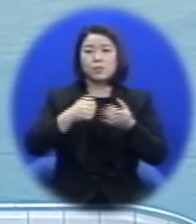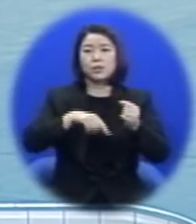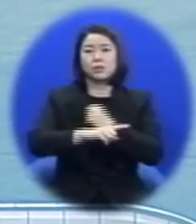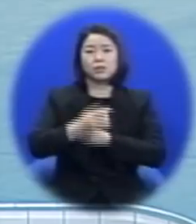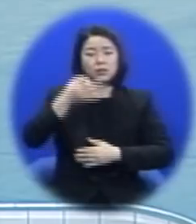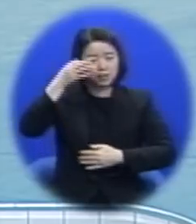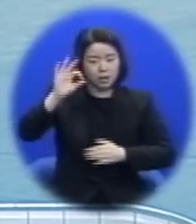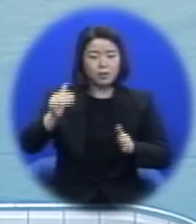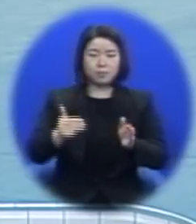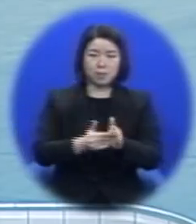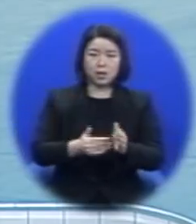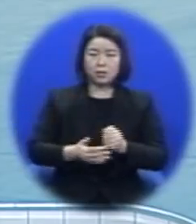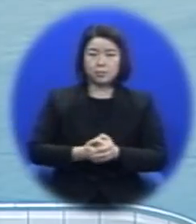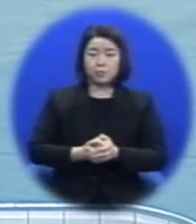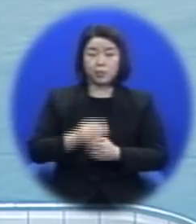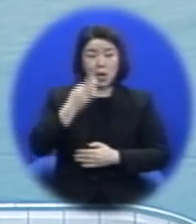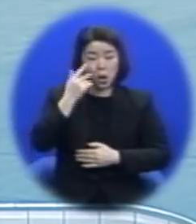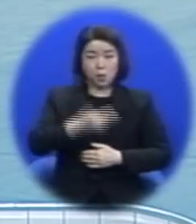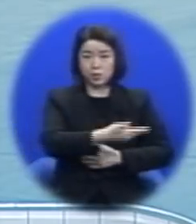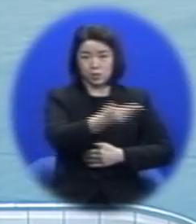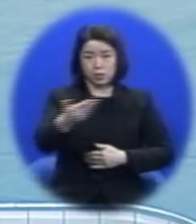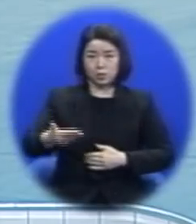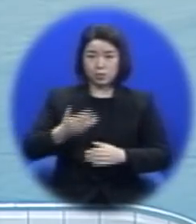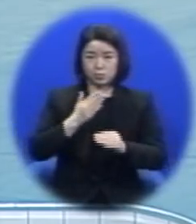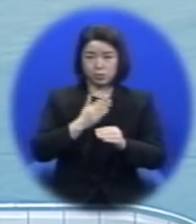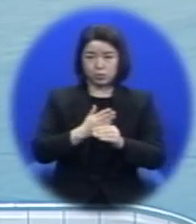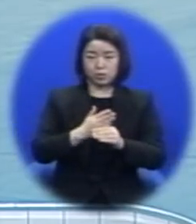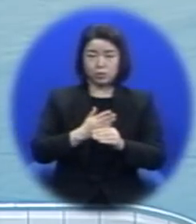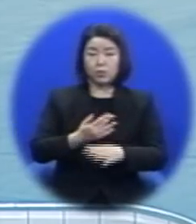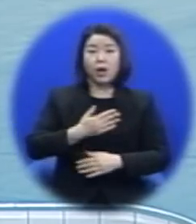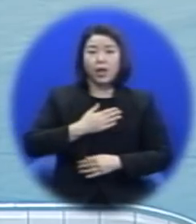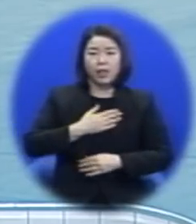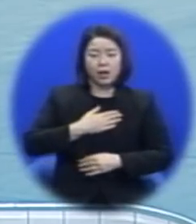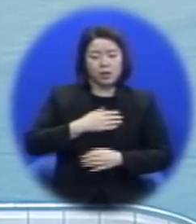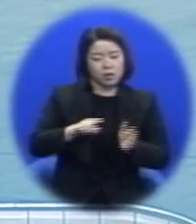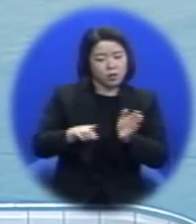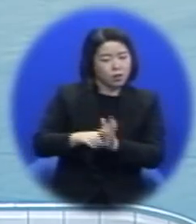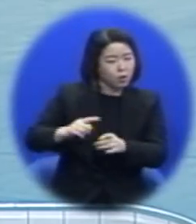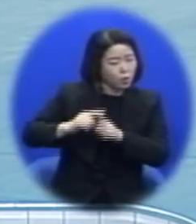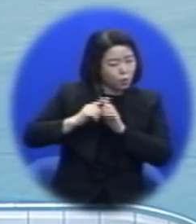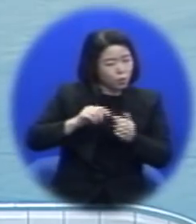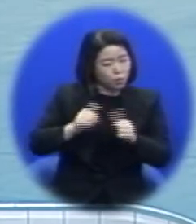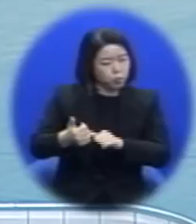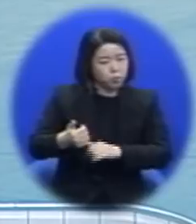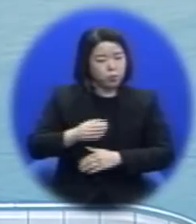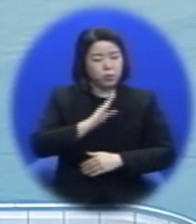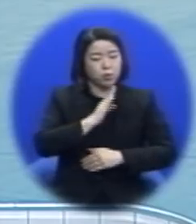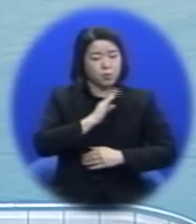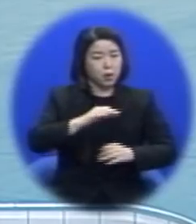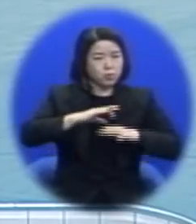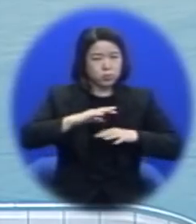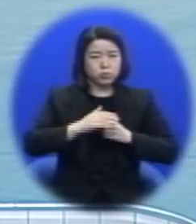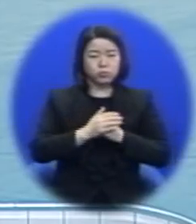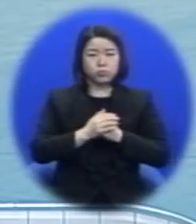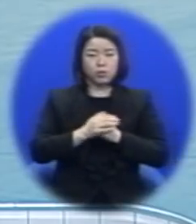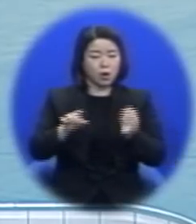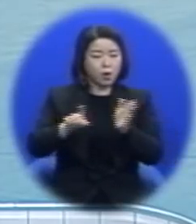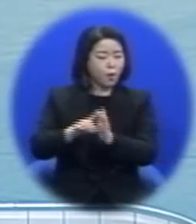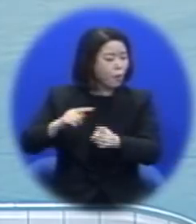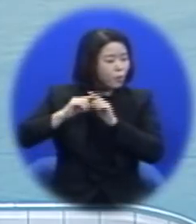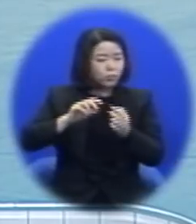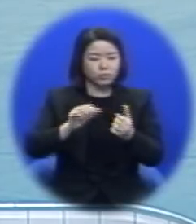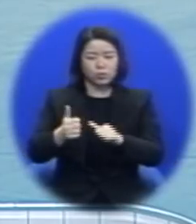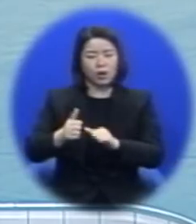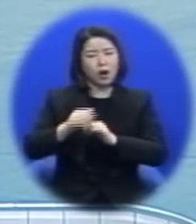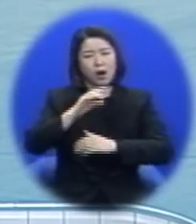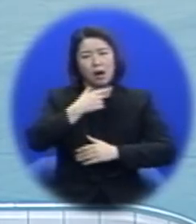깨달았어요. 혹시 여러분들 중에도 아, 나는 순교는 너무 무서워. 아, 난 도무지 순교는 안 했으면